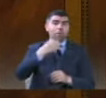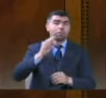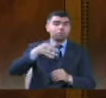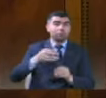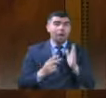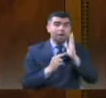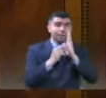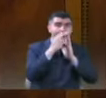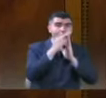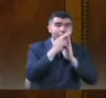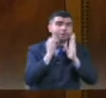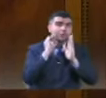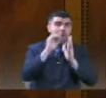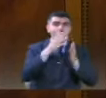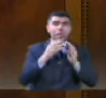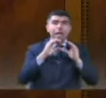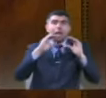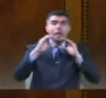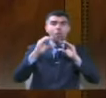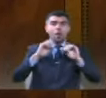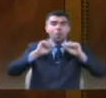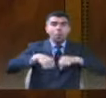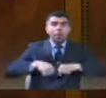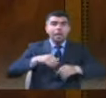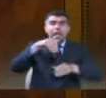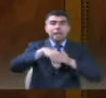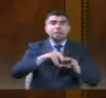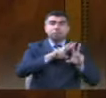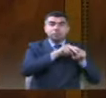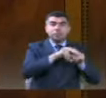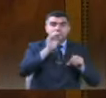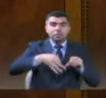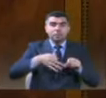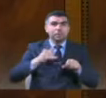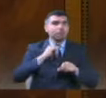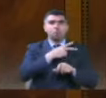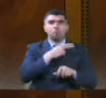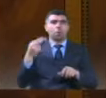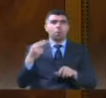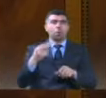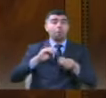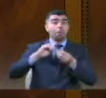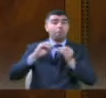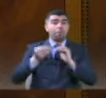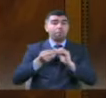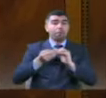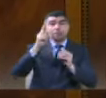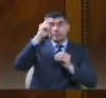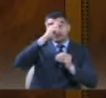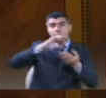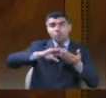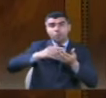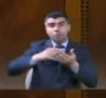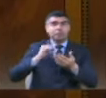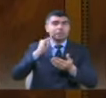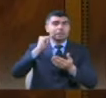هذا الحوار الذي نعتبره في فريقنا آلية ديمقراطية منتجة وناجعة لحل المشاكل ما دمنا نسجل